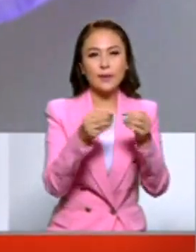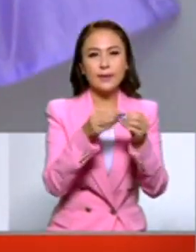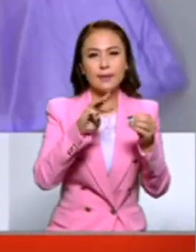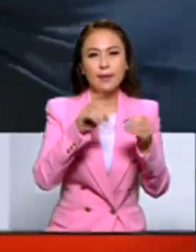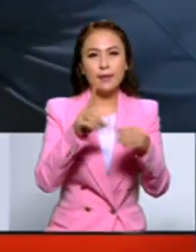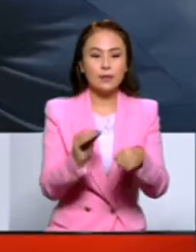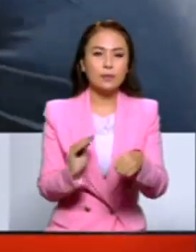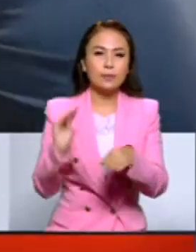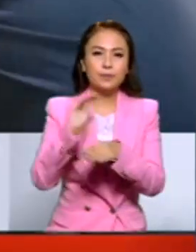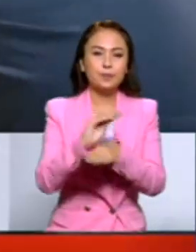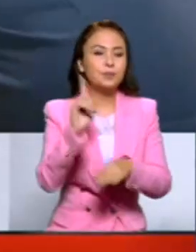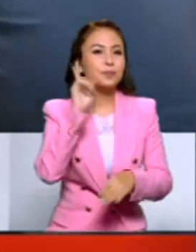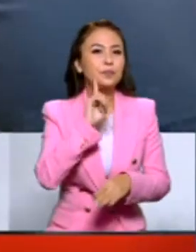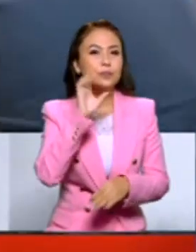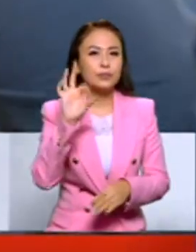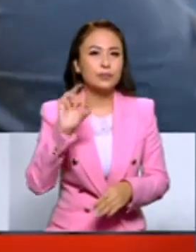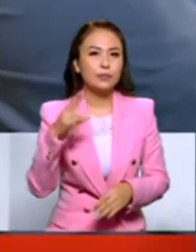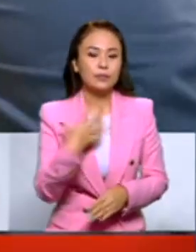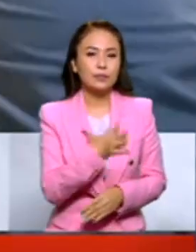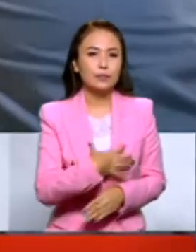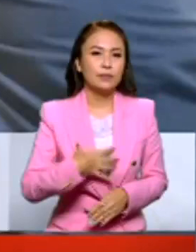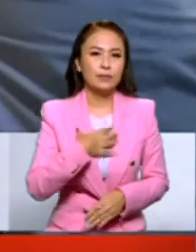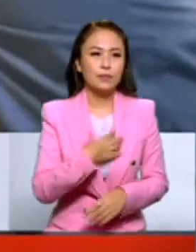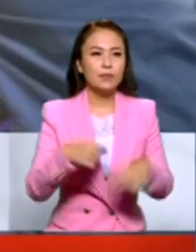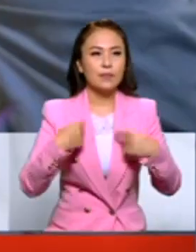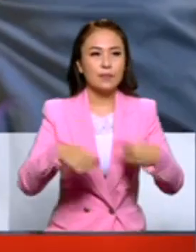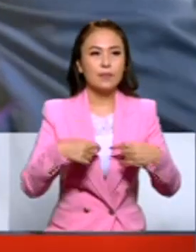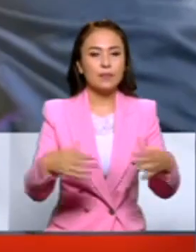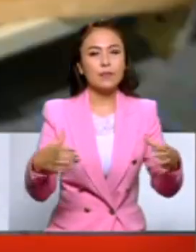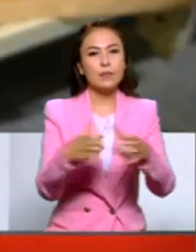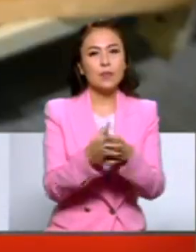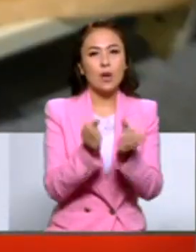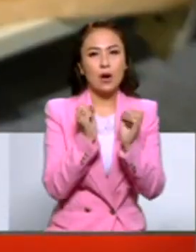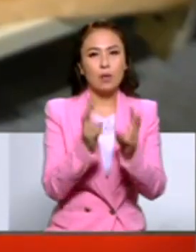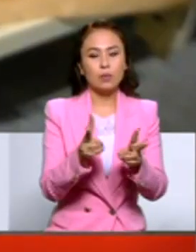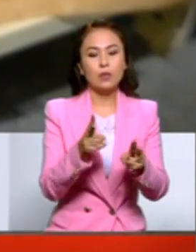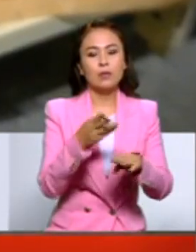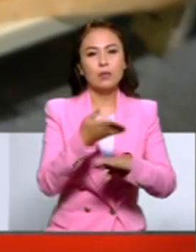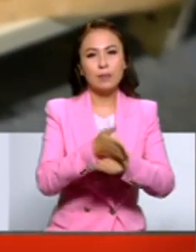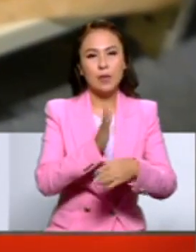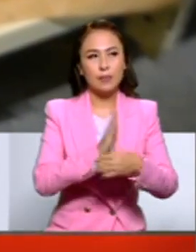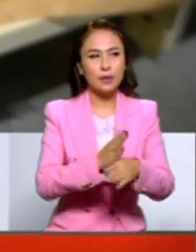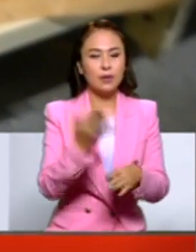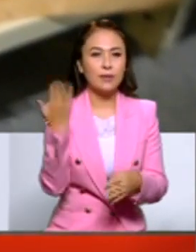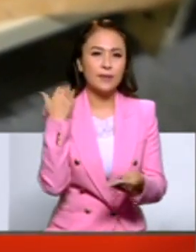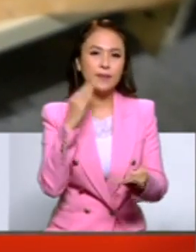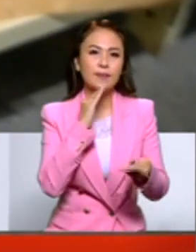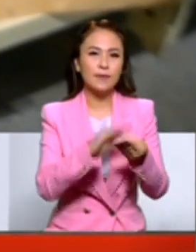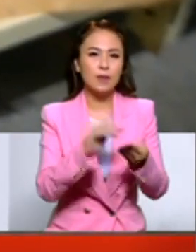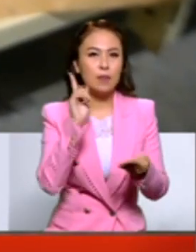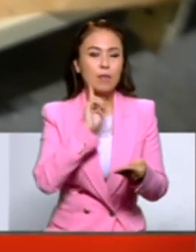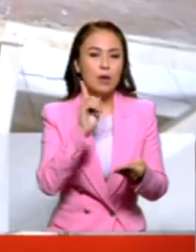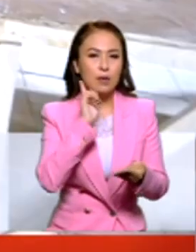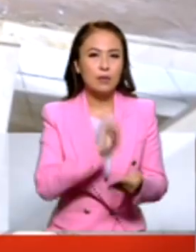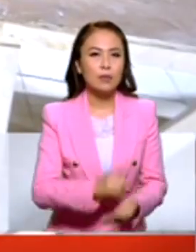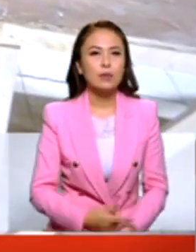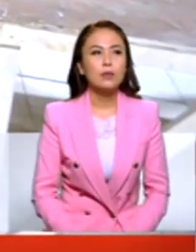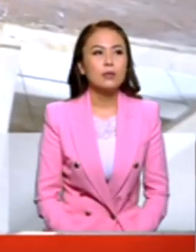қосылды. Әзірге әлеуметтік маңыздағы азық-түлік түріне жататын қауіпті бөлген нанның бағасы бұрынғыша өзгеріссіз.